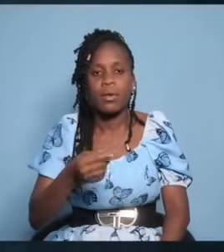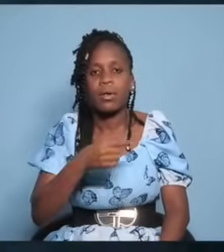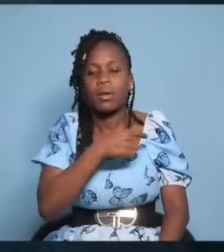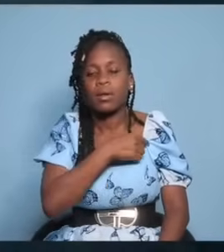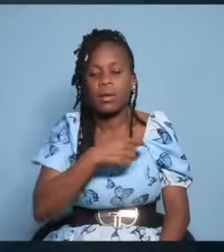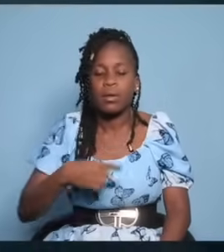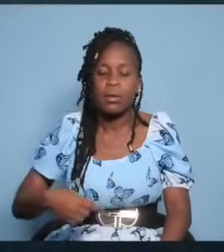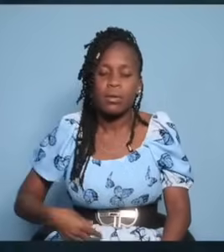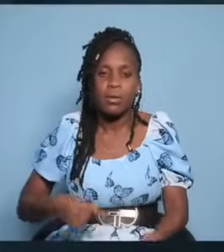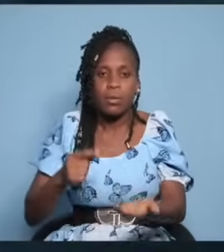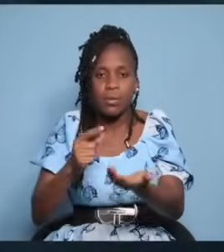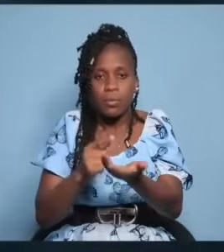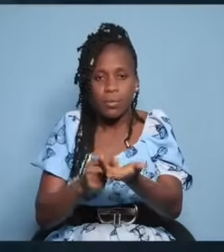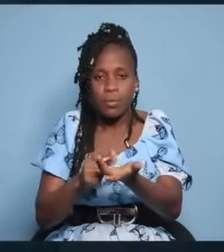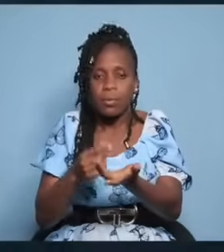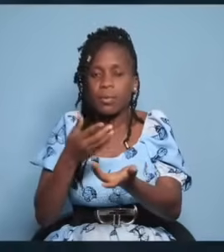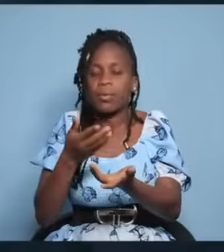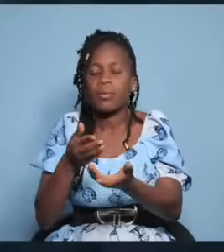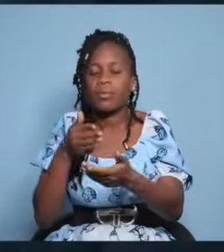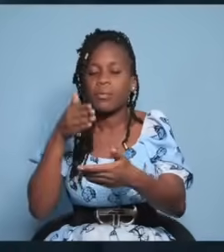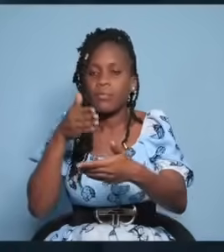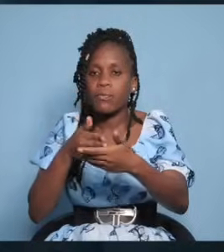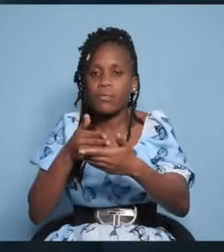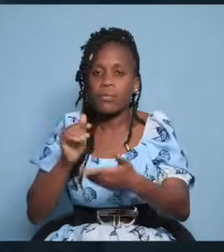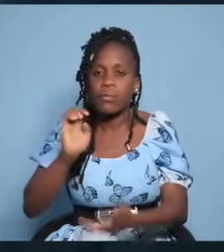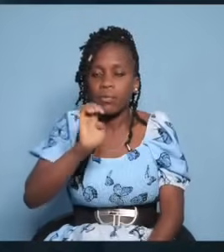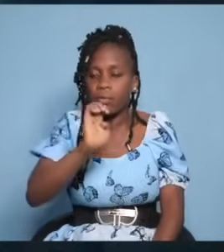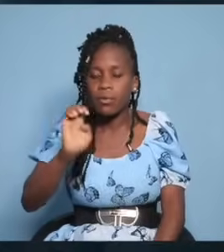kwenda Entebbe kujaza mafuta, ndege ilipotea kwenye rada,